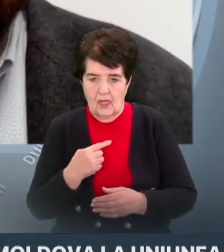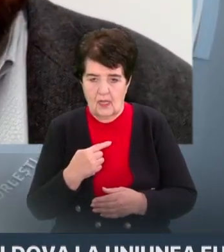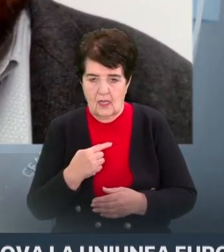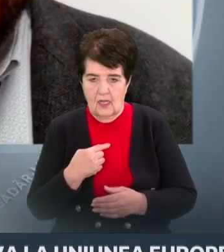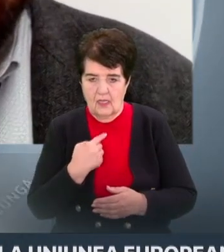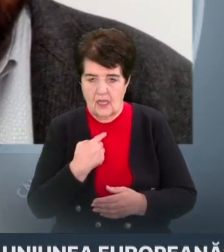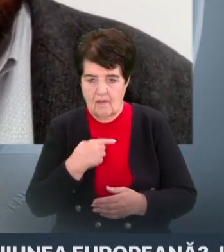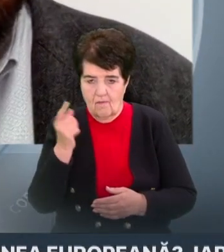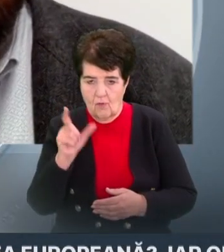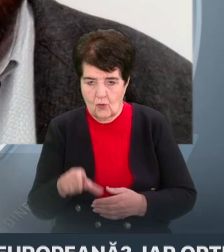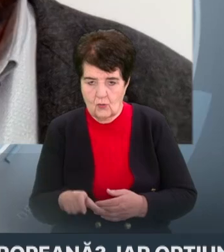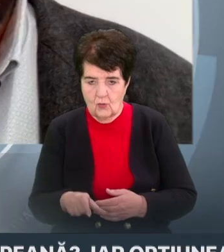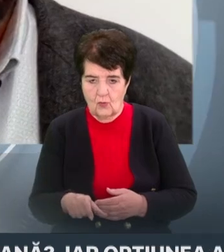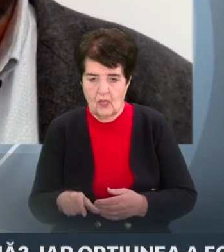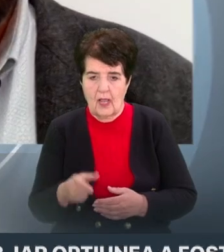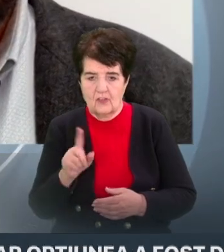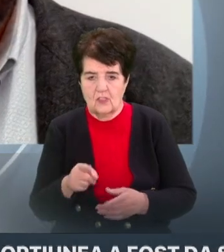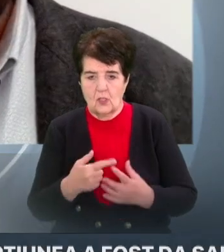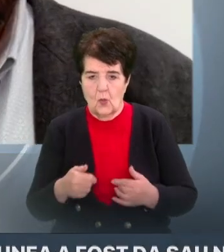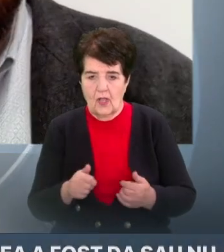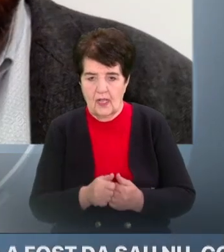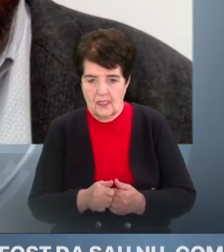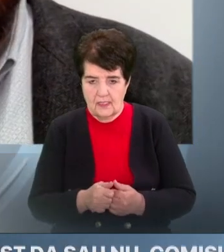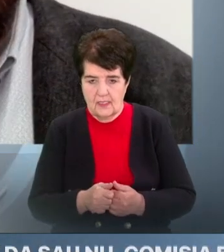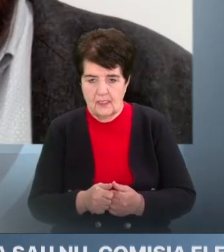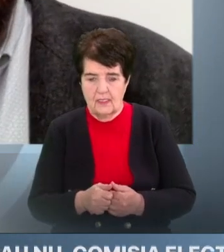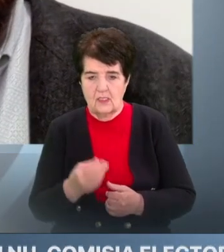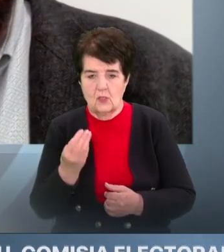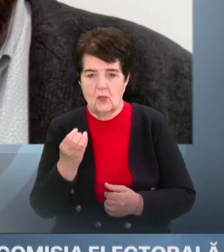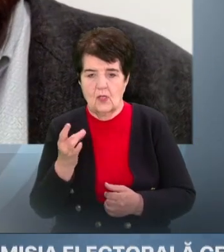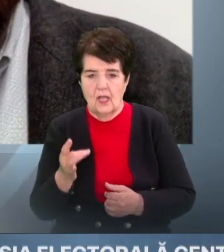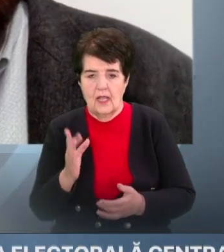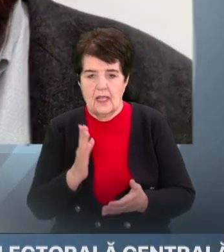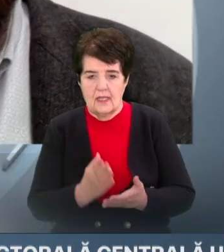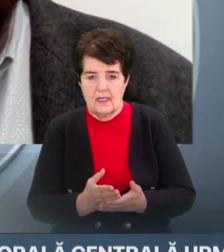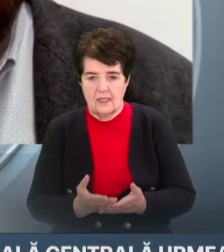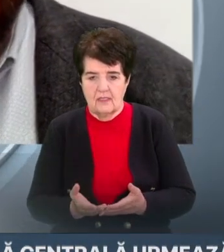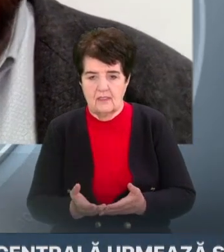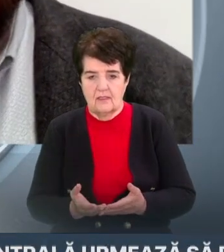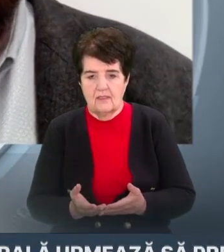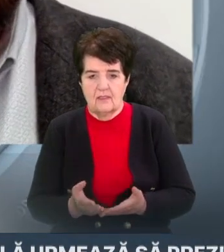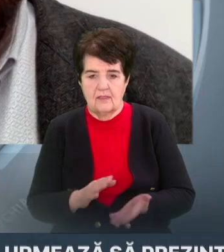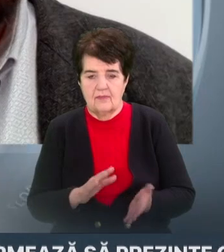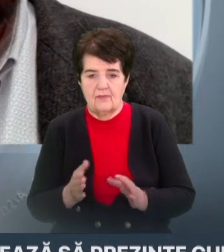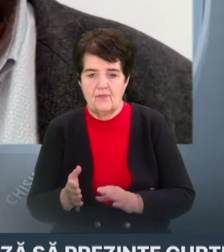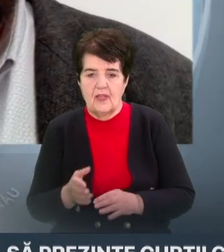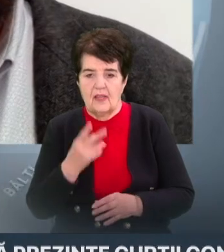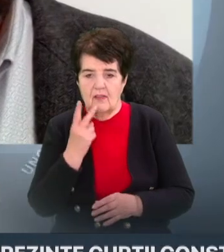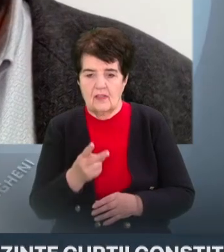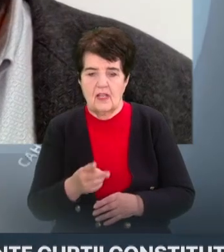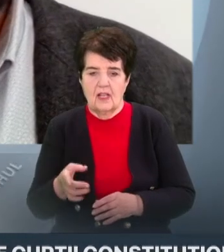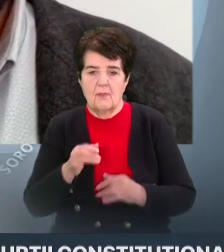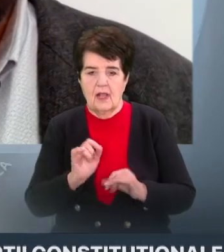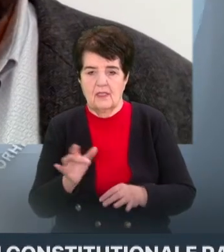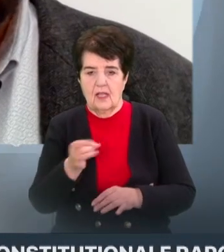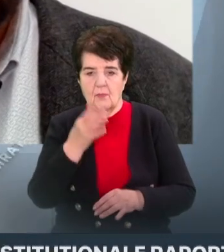masivitatea cumpărării de voturi de către această organizație criminală SHOR este îngrijorătoare, pentru că vedem, practic, Republica